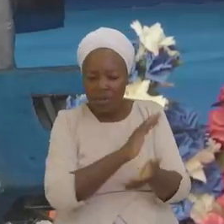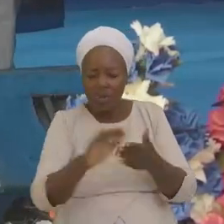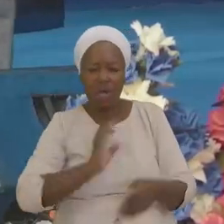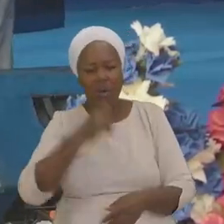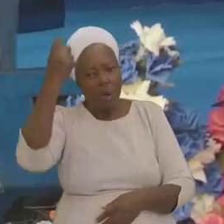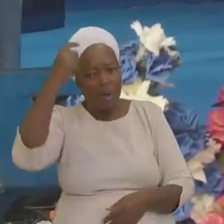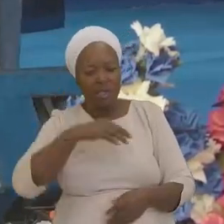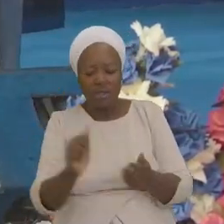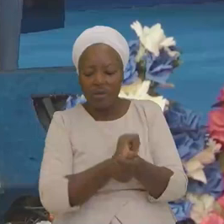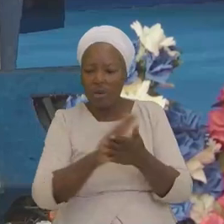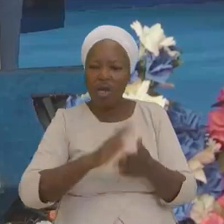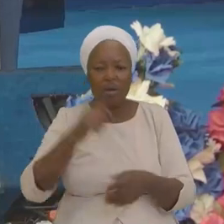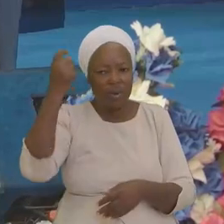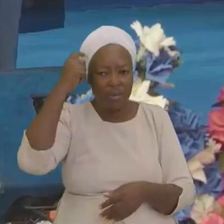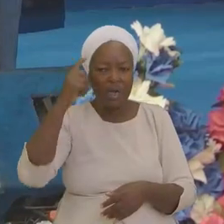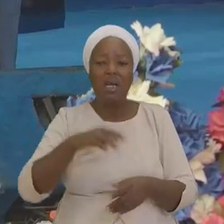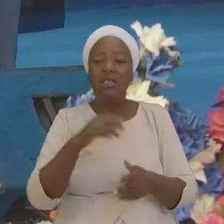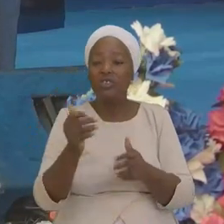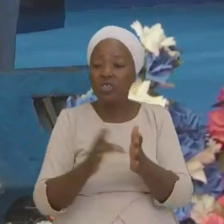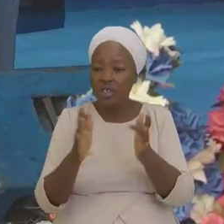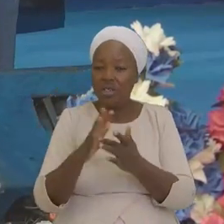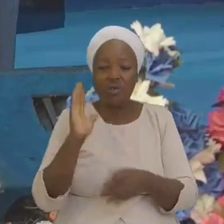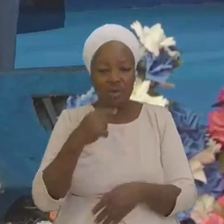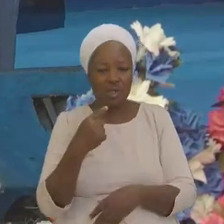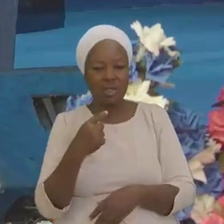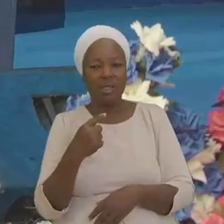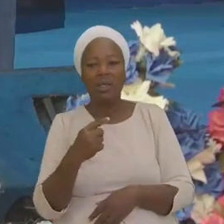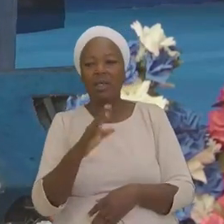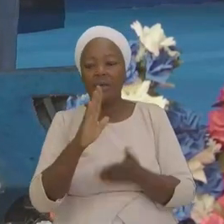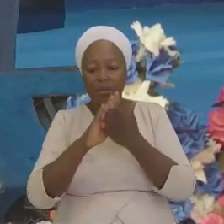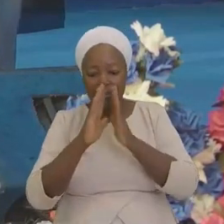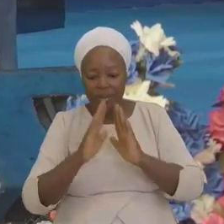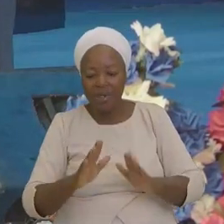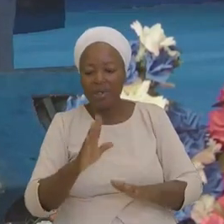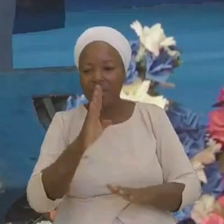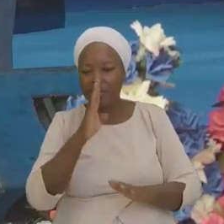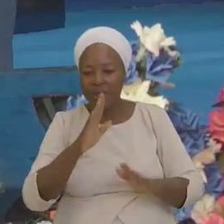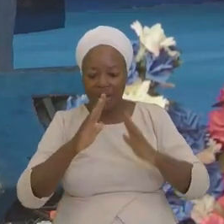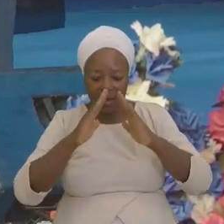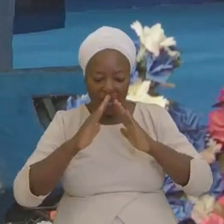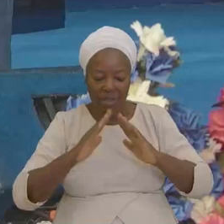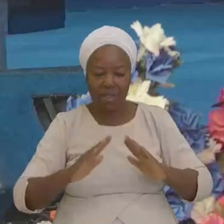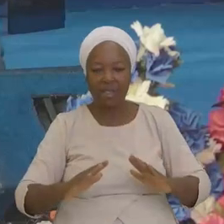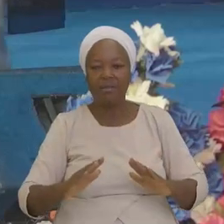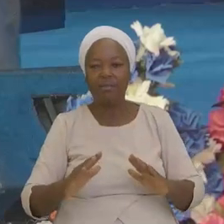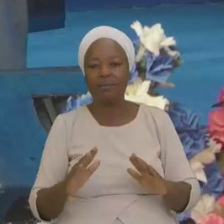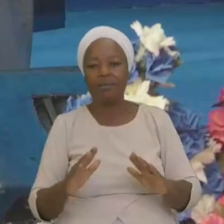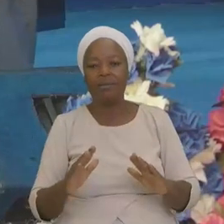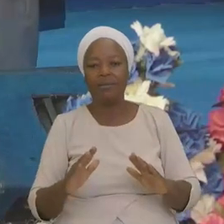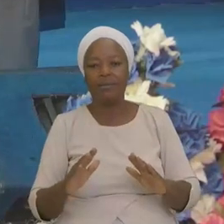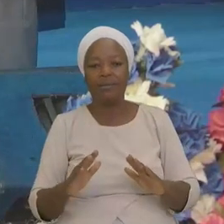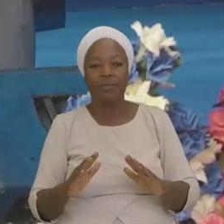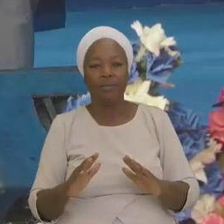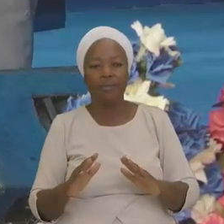Pour que tout ce qui pourrait donc bouleverser notre esprit, notre cerveau, Jésus dira que la